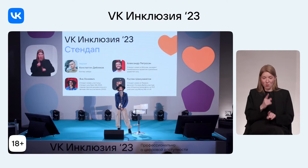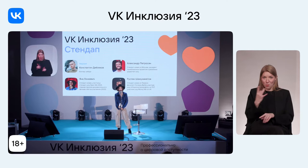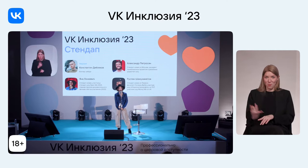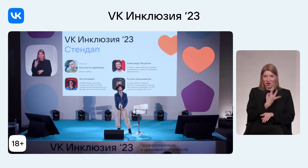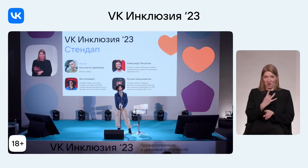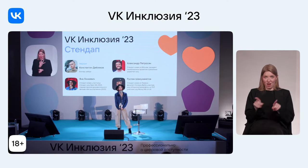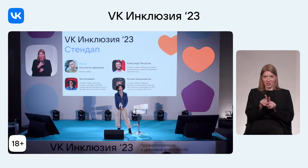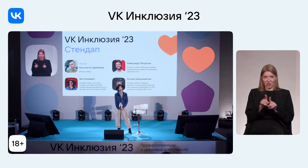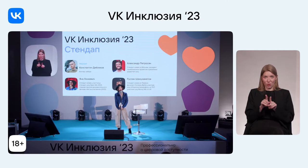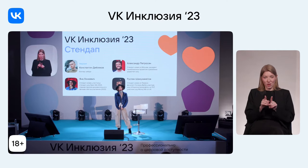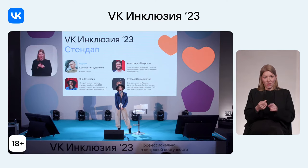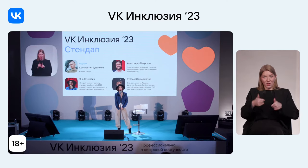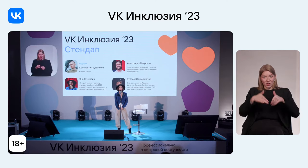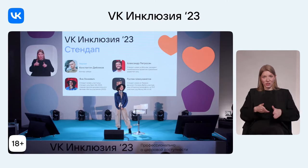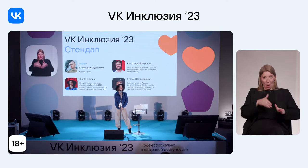красненькое, причаститься.